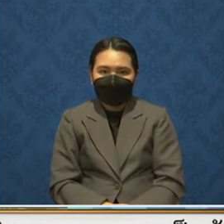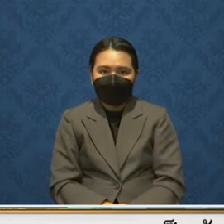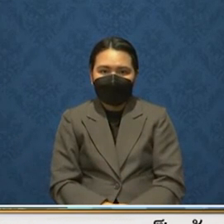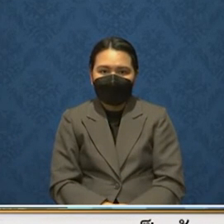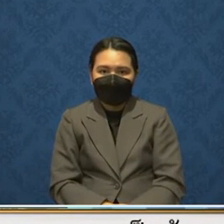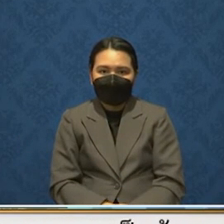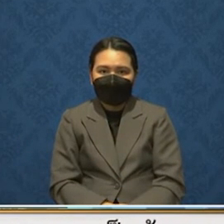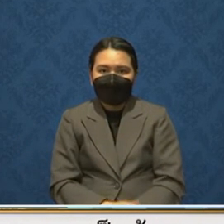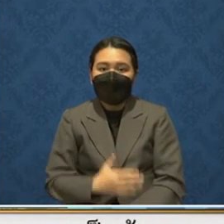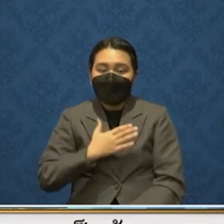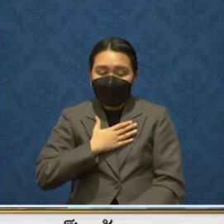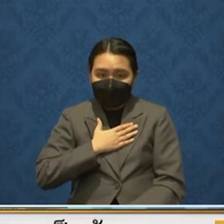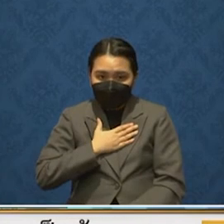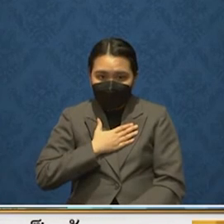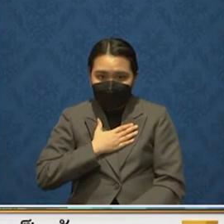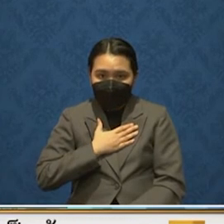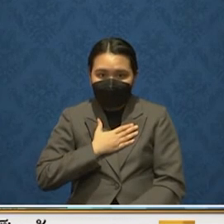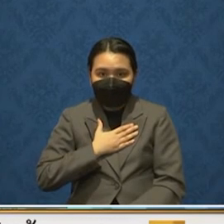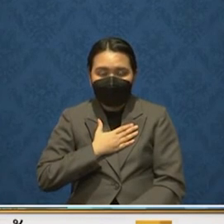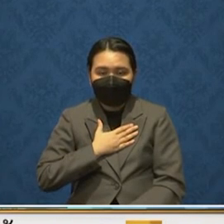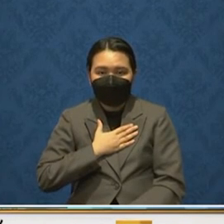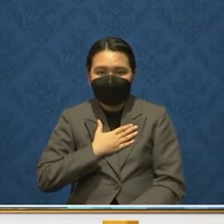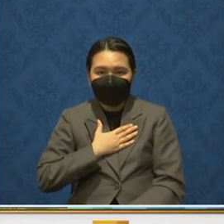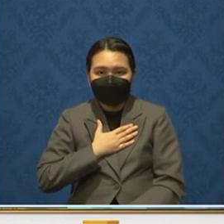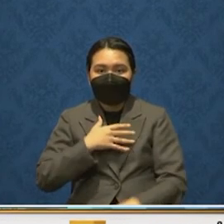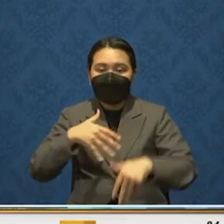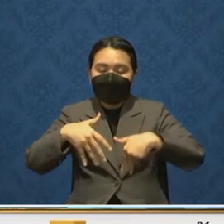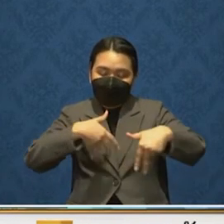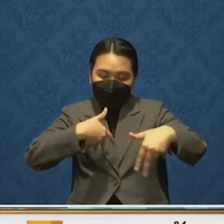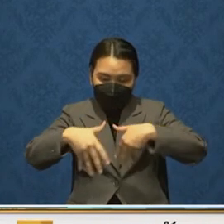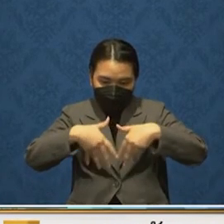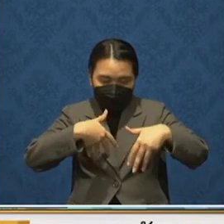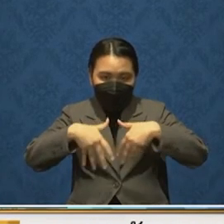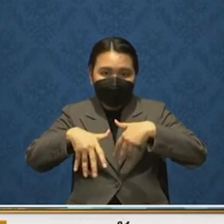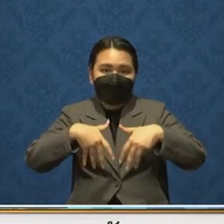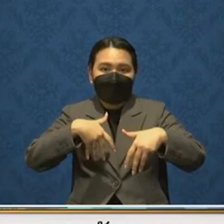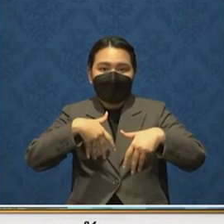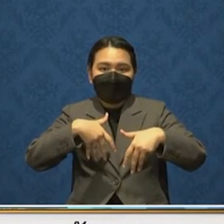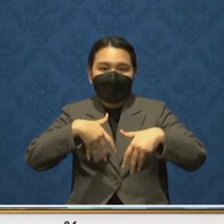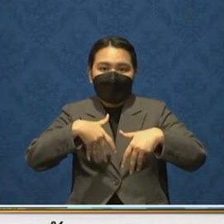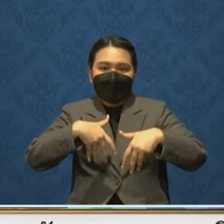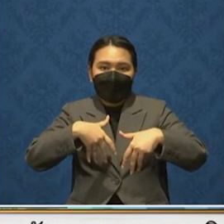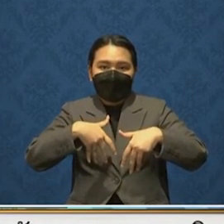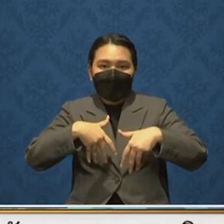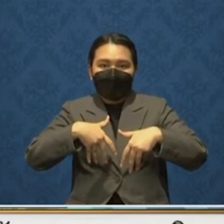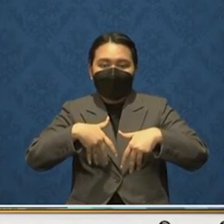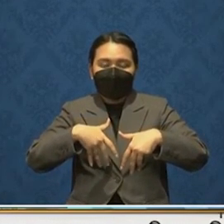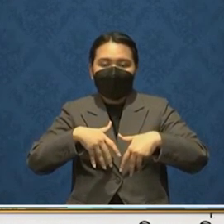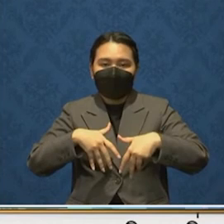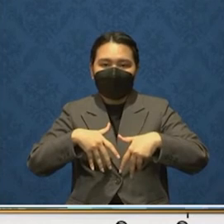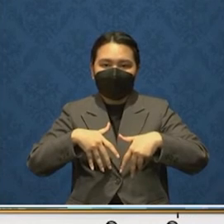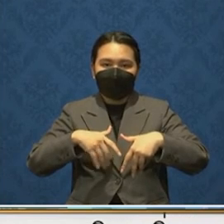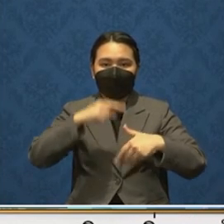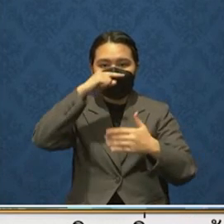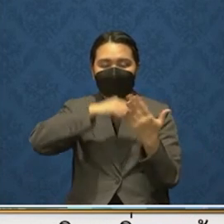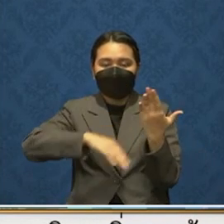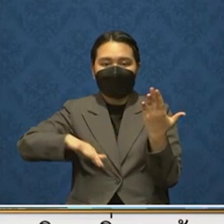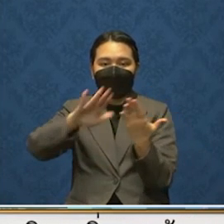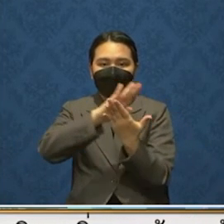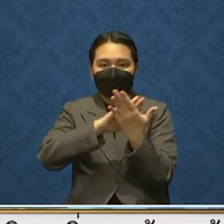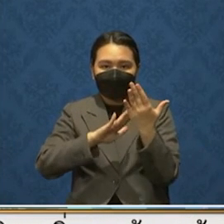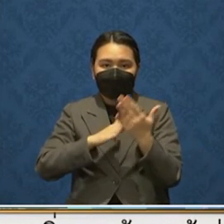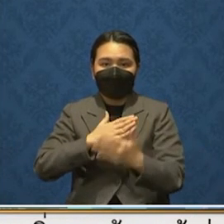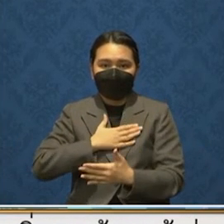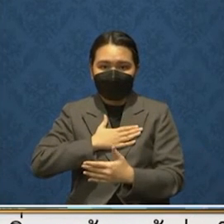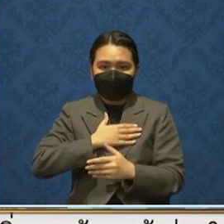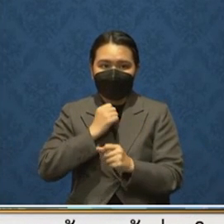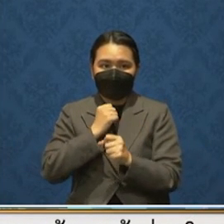ในฐานหนาเราที่เป็นประชาชนคนหนึ่งในประเทศไทยผมว่าได้จัดตั้งโ